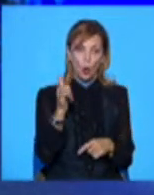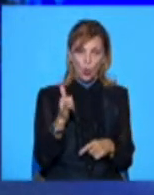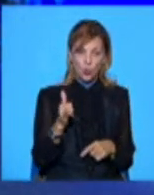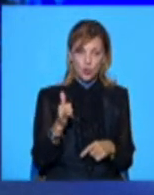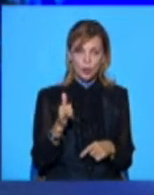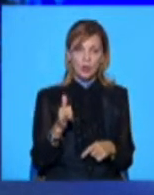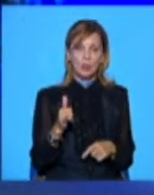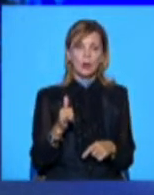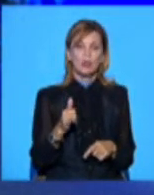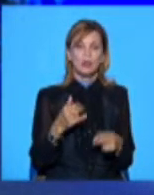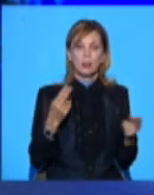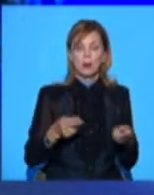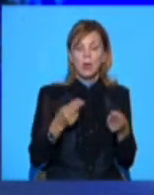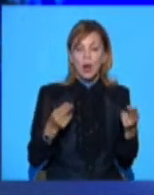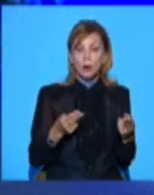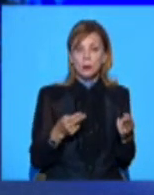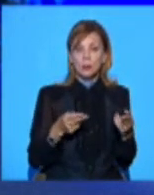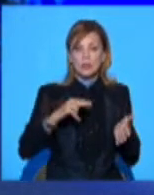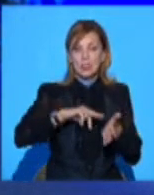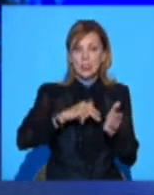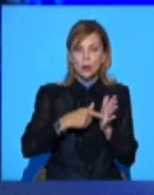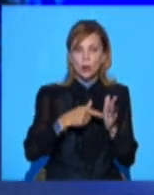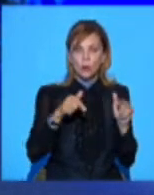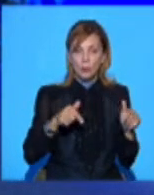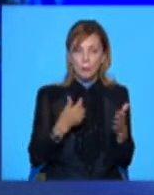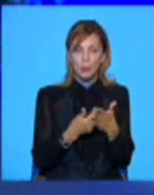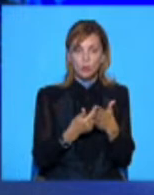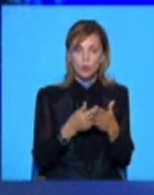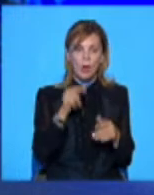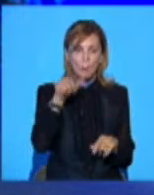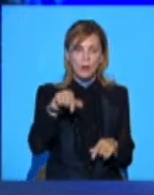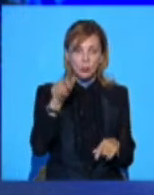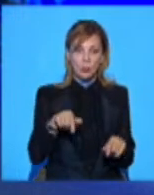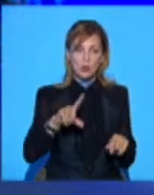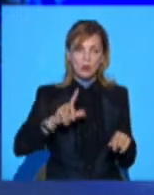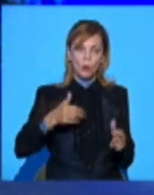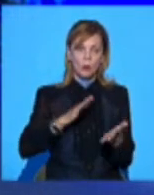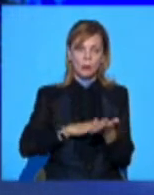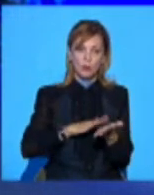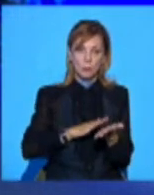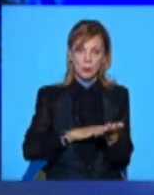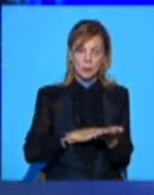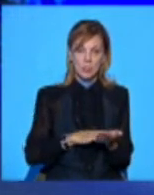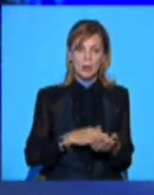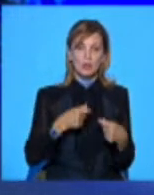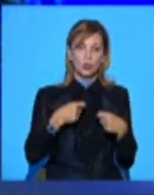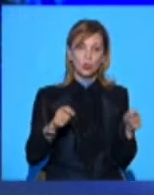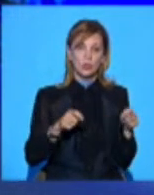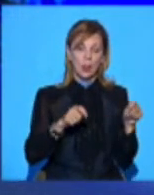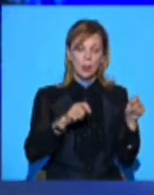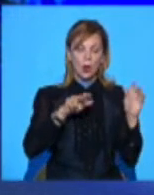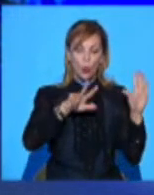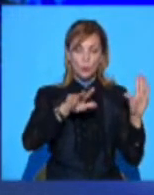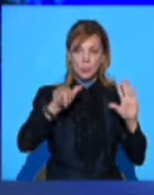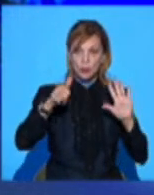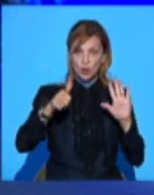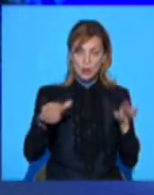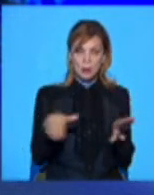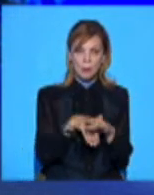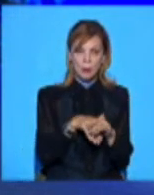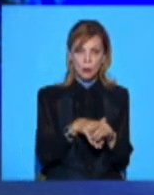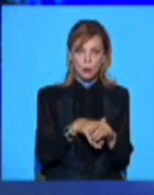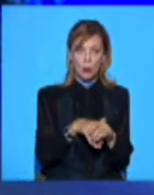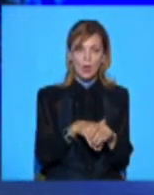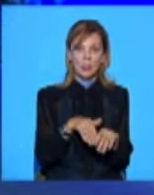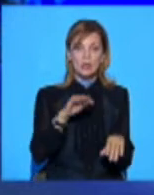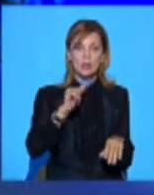se află unitatea medicală, caută soluții pentru ca oamenii să poată fi păstrați în spital. Din cele 86 de persoane angajate în starea de